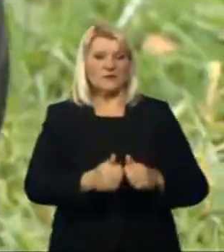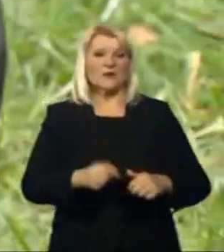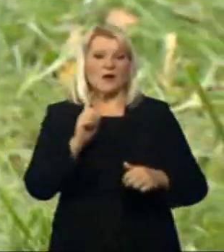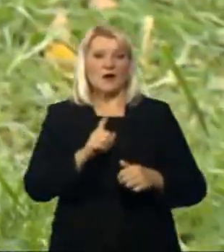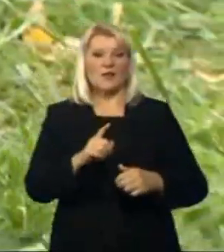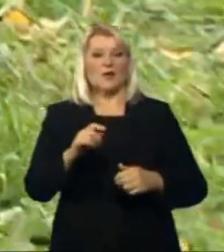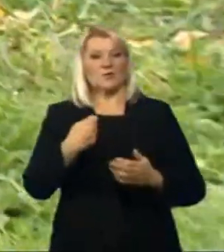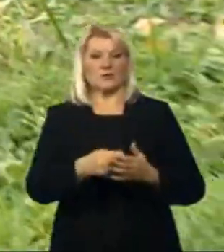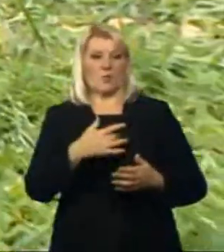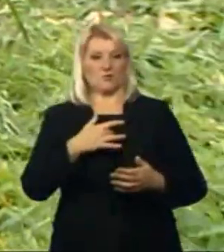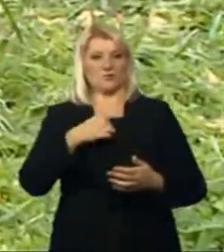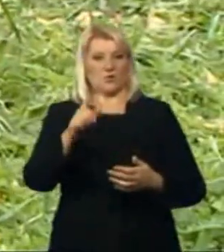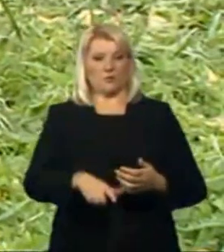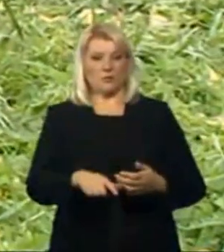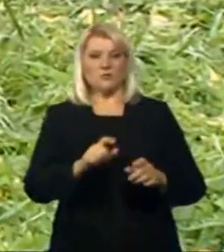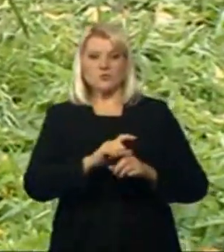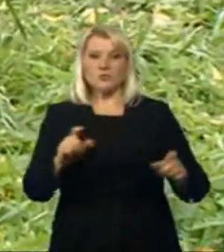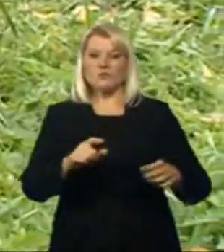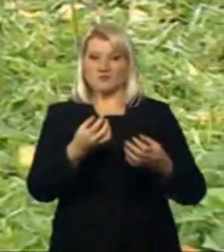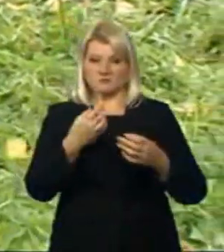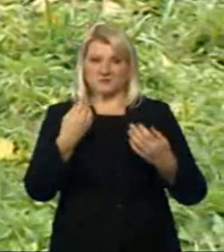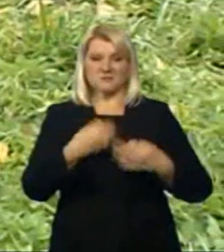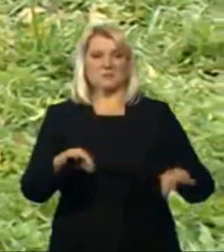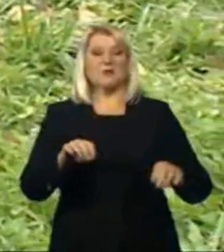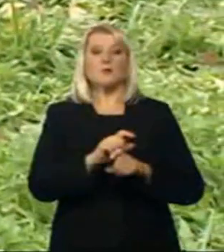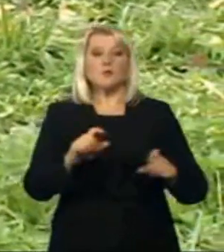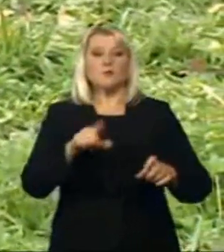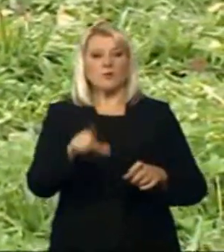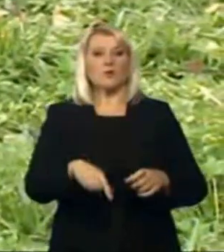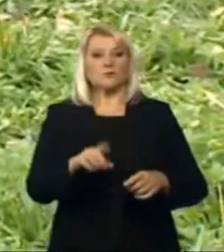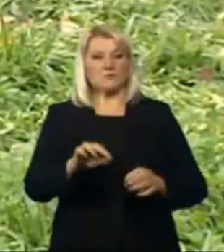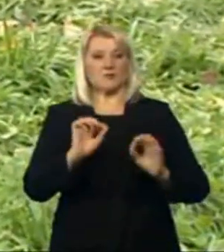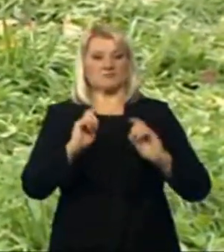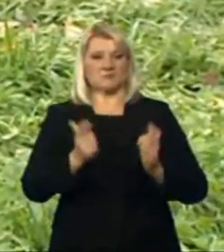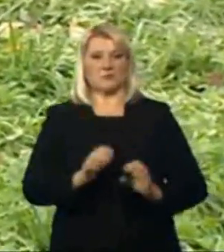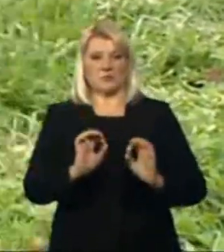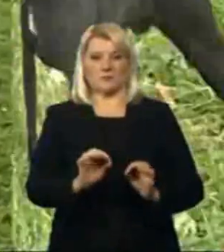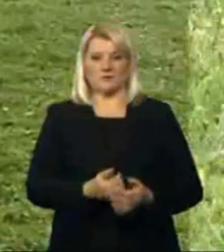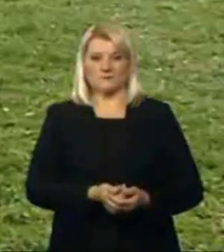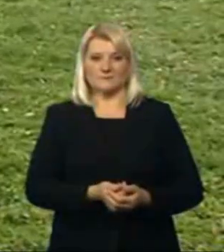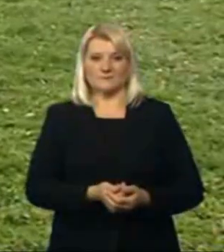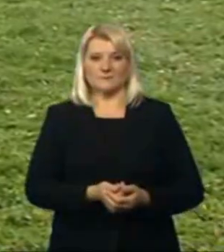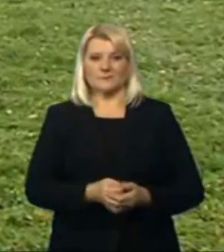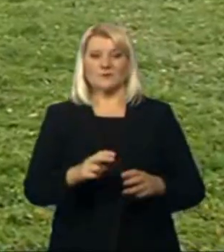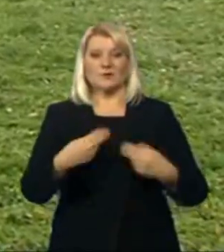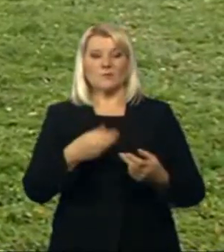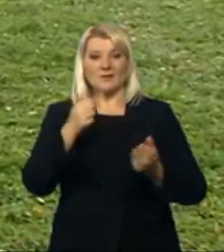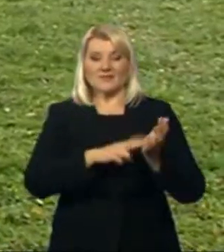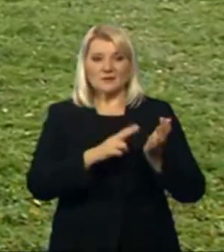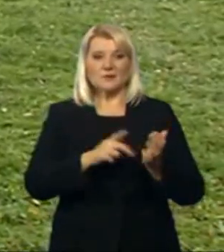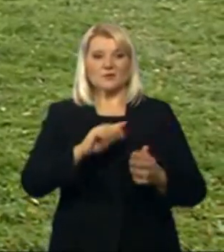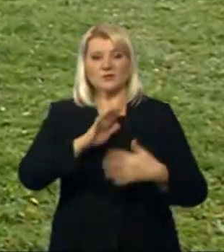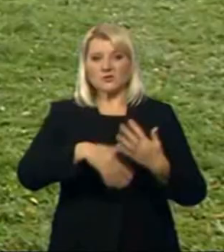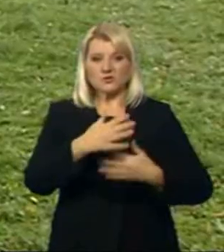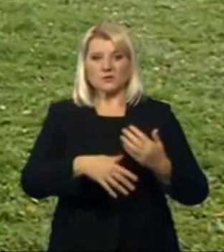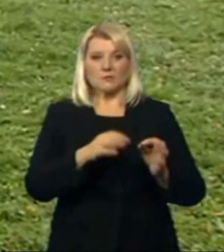jsou osobnosti, protože on si to může dovolit, protože má na to figuru. Jmenuje se Nick a je to